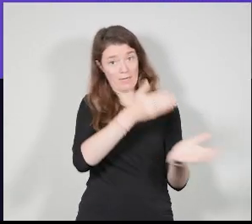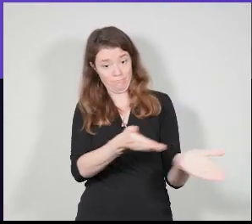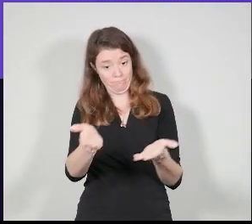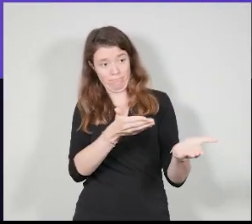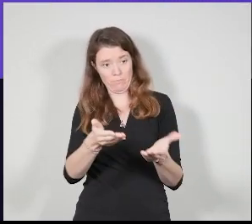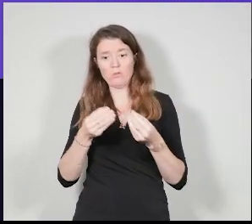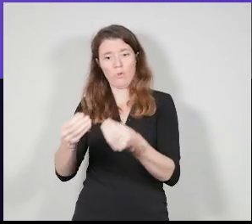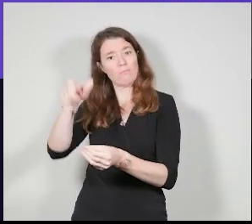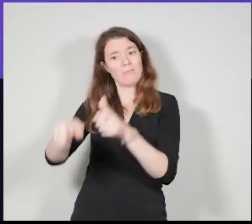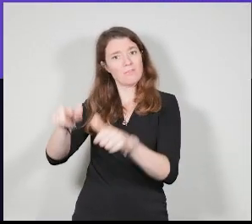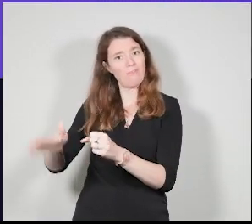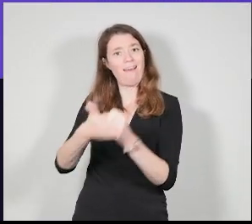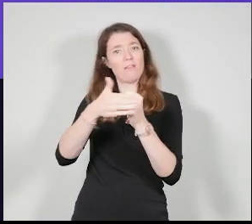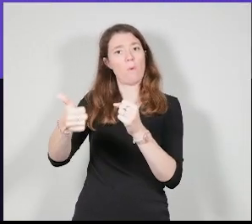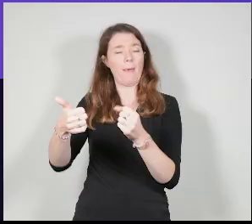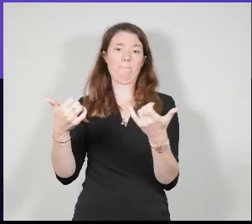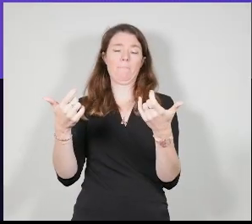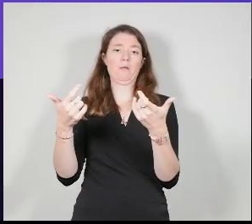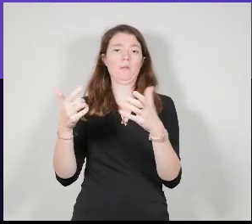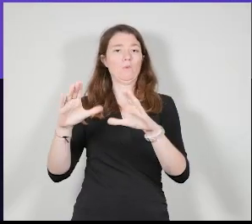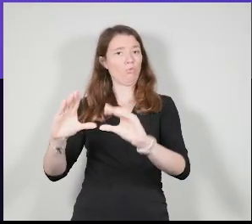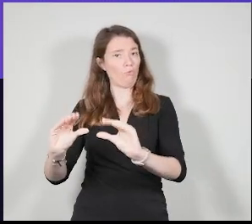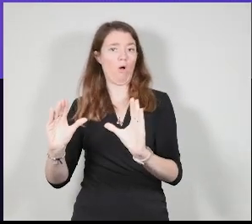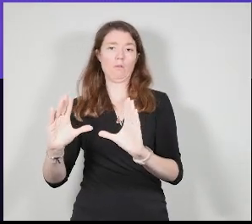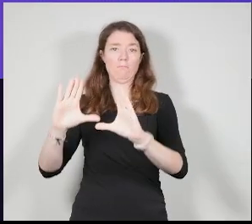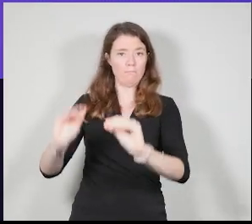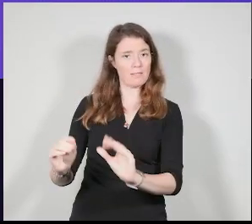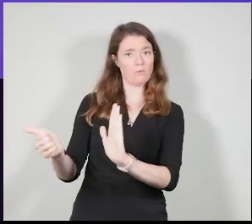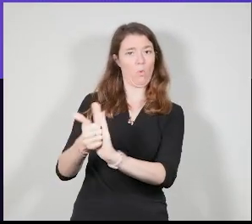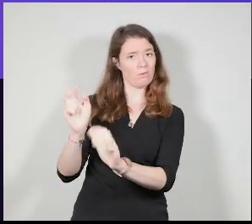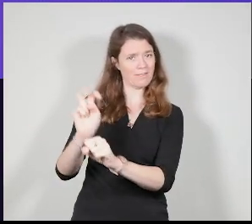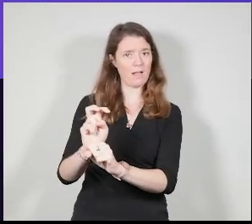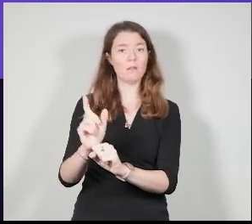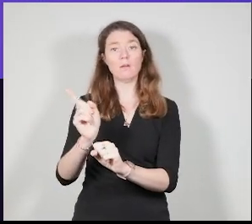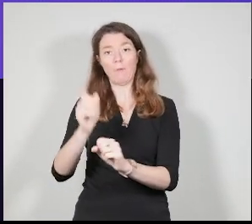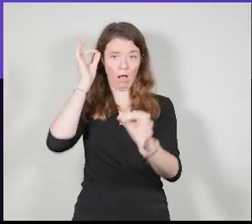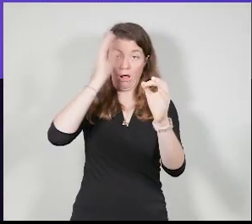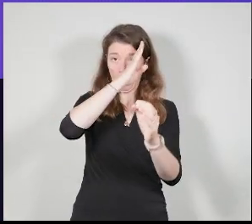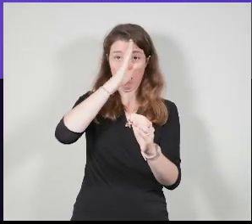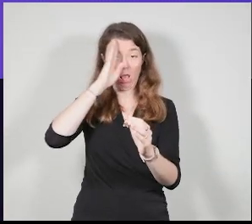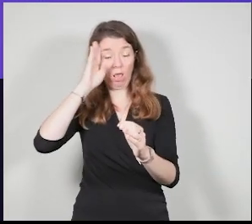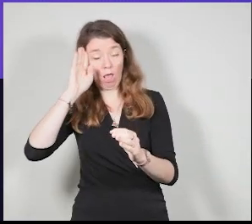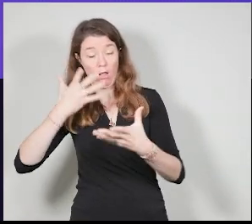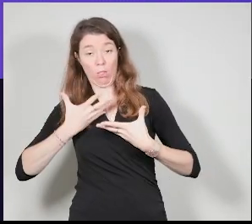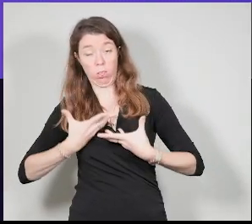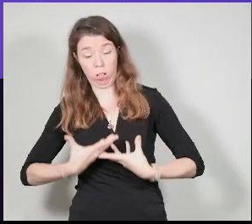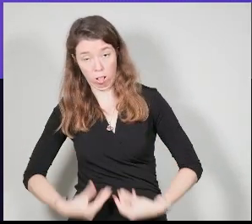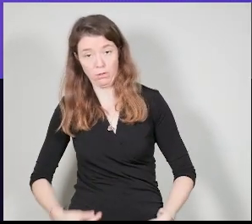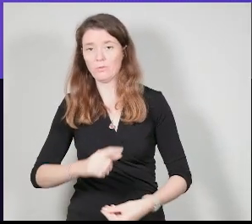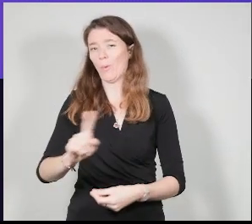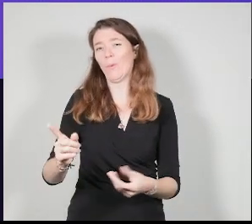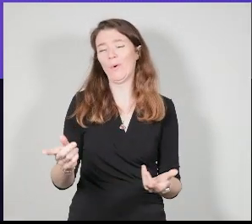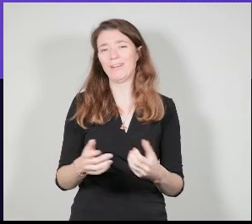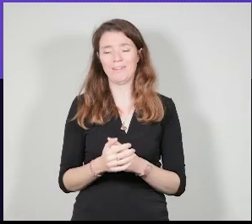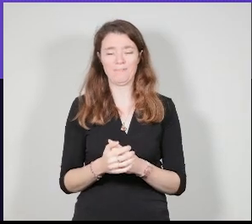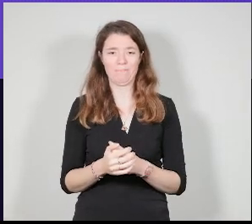aidants, effectivement, eux d'être dans leur position, ce qui fait qu'ils ne vont pas non plus s'épuiser dans